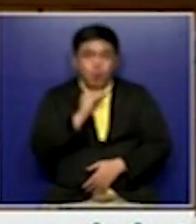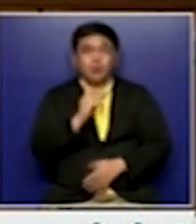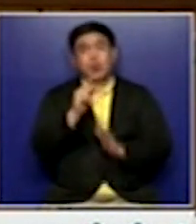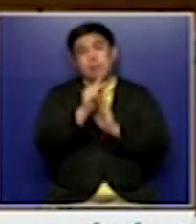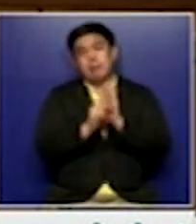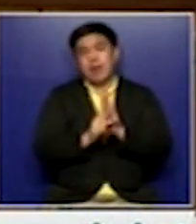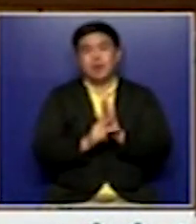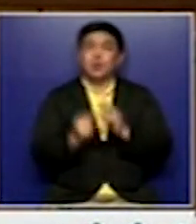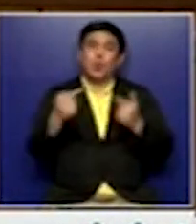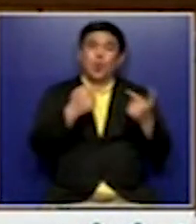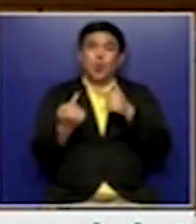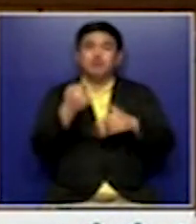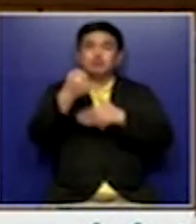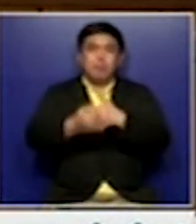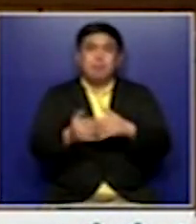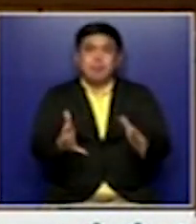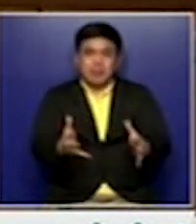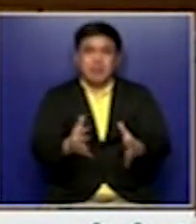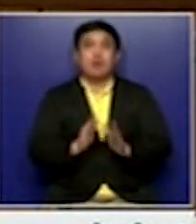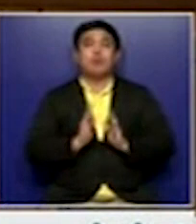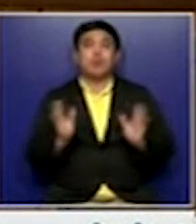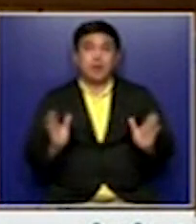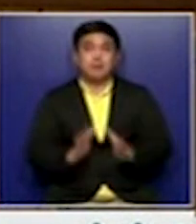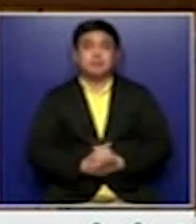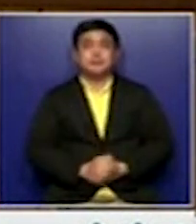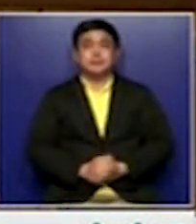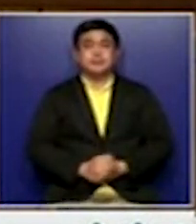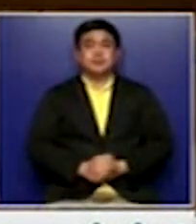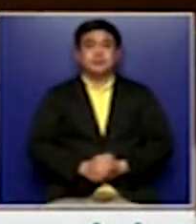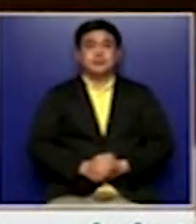จบหรอกครับขอบคุณครับสวัสดีครับขอบคุณครับ